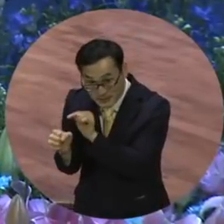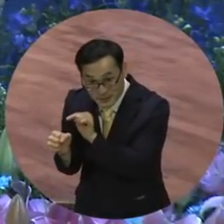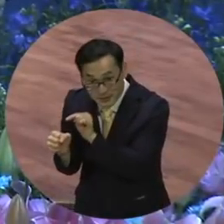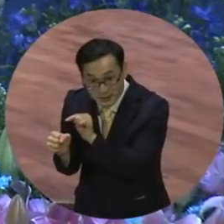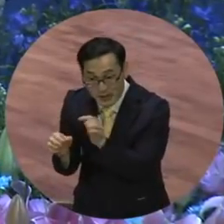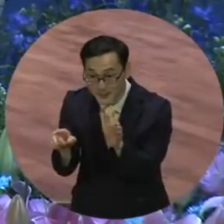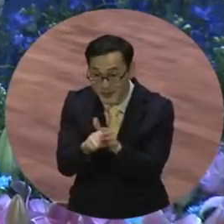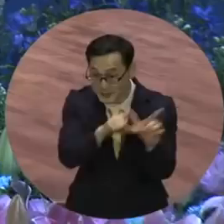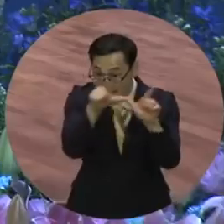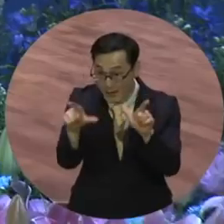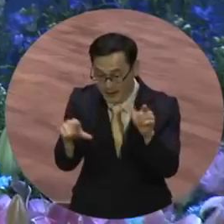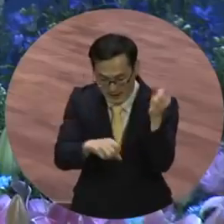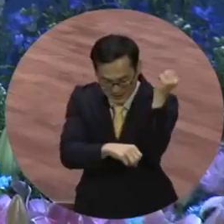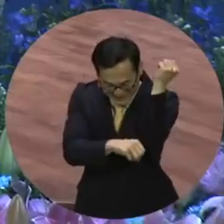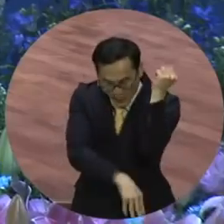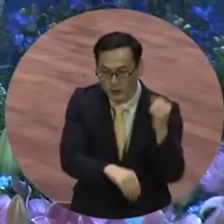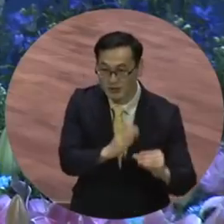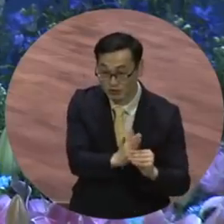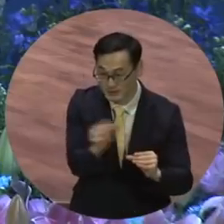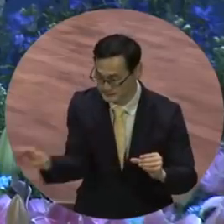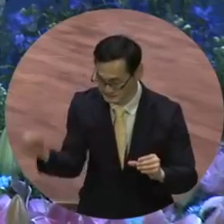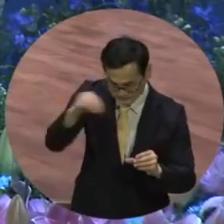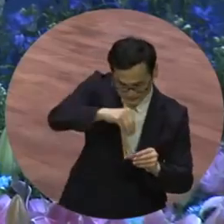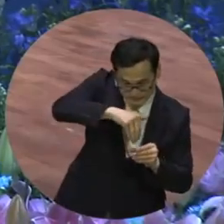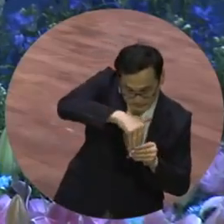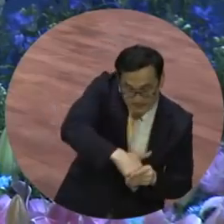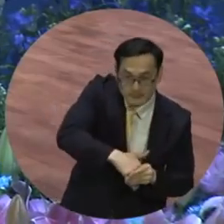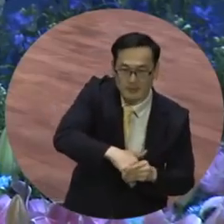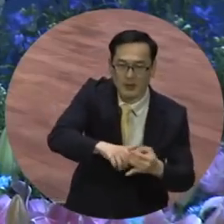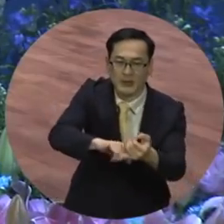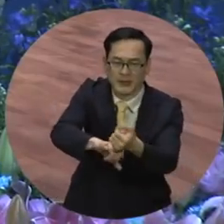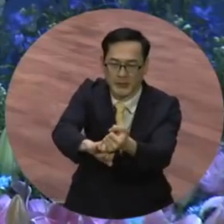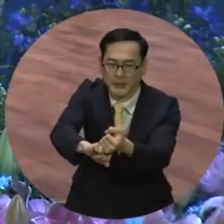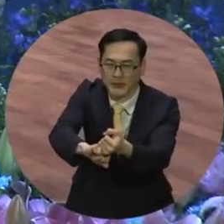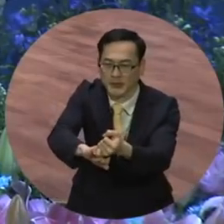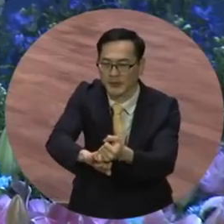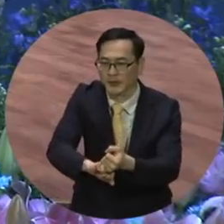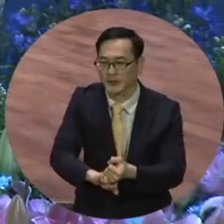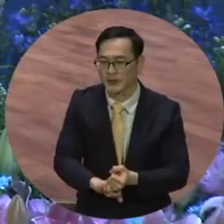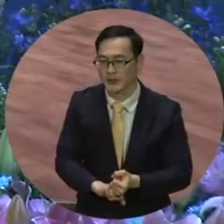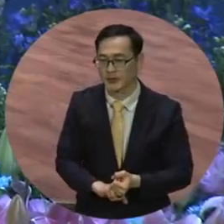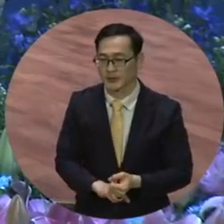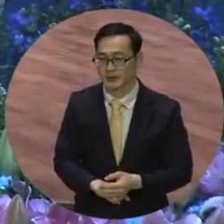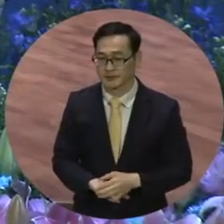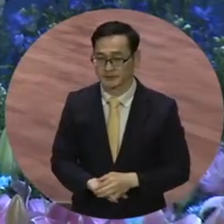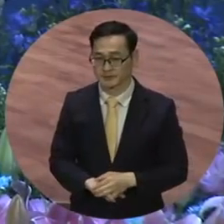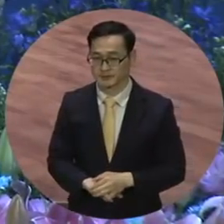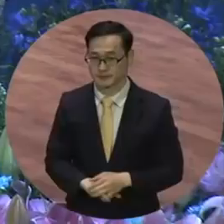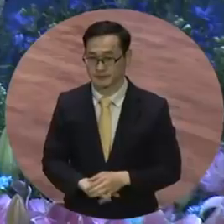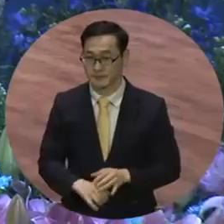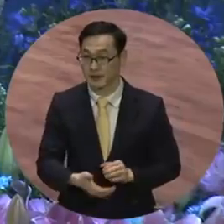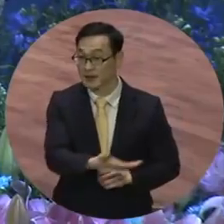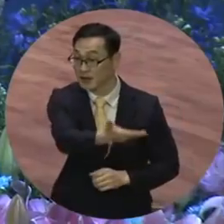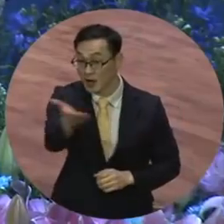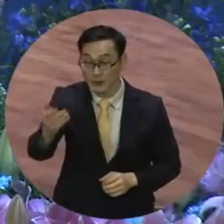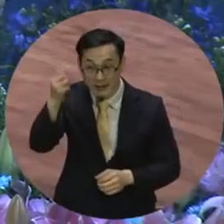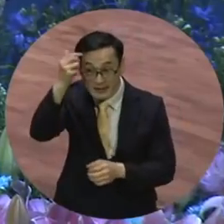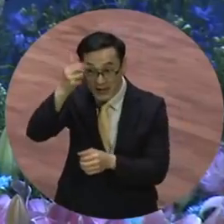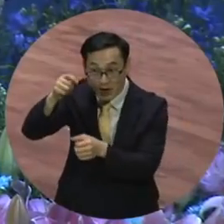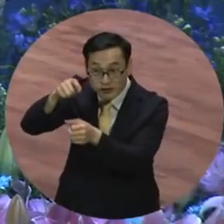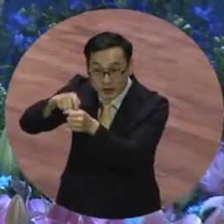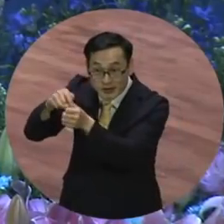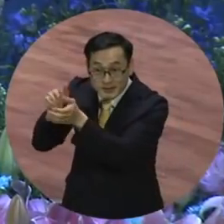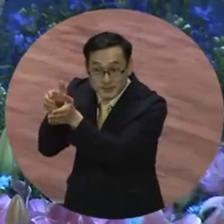신앙생활의 기반으로 삼으시기 바랍니다. 기반으로 삼아야 돼. 오늘 이 자리에 나온 모든 새가족들은요 이런 영적